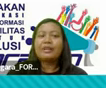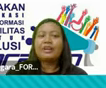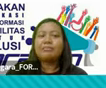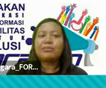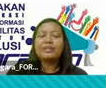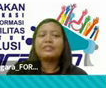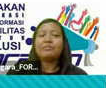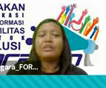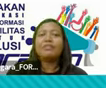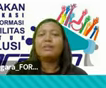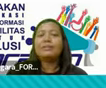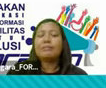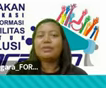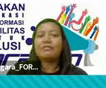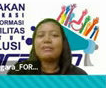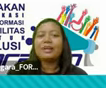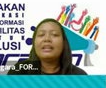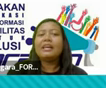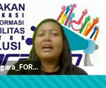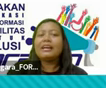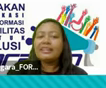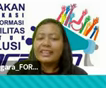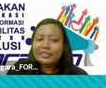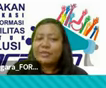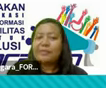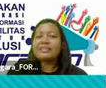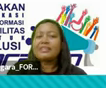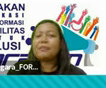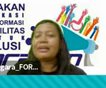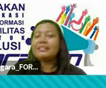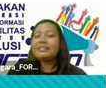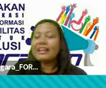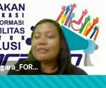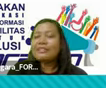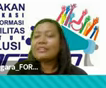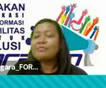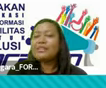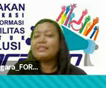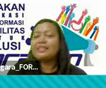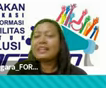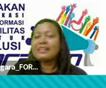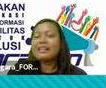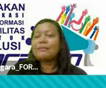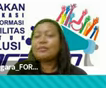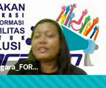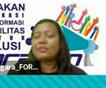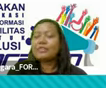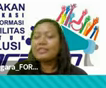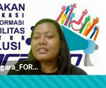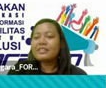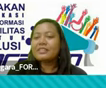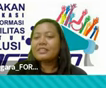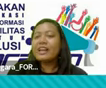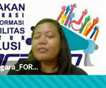memberi manfaat bukan saja buat difabel, tapi non-difabel. Kak Nita sudah bekerja di koperasi, Kak Elmi saat ini menjadi sekretaris dan project